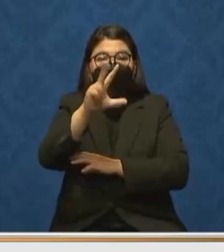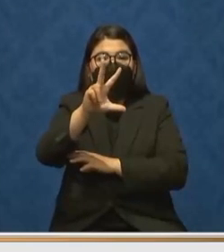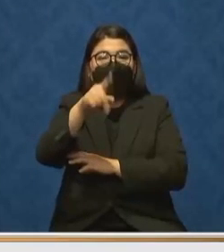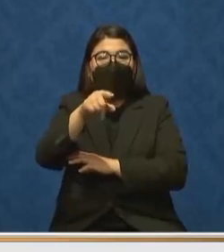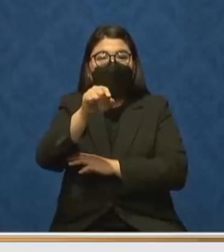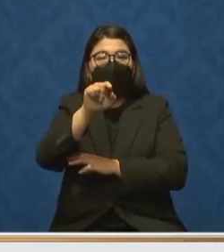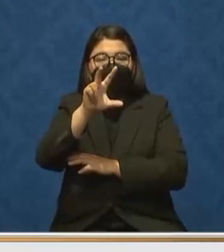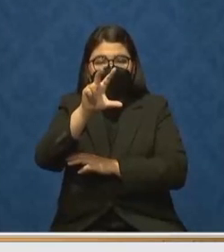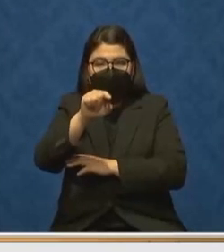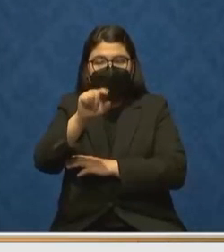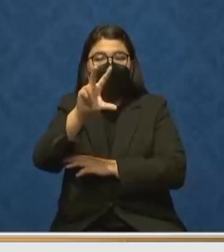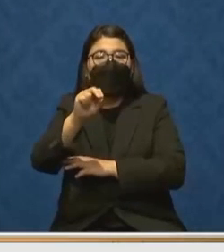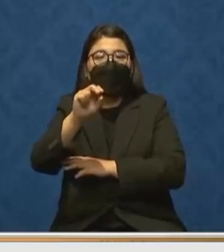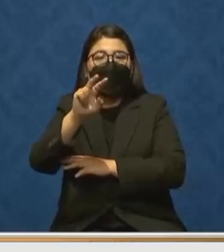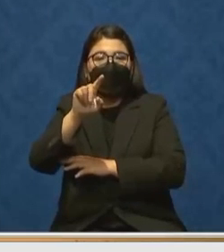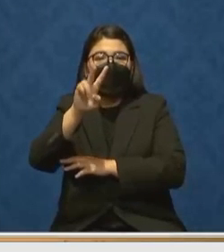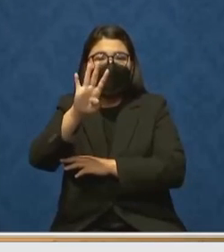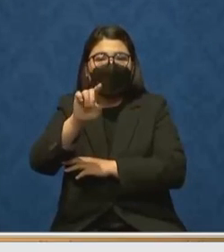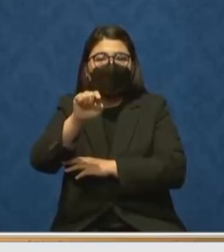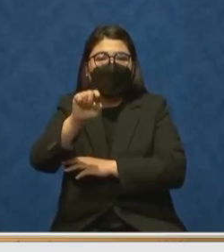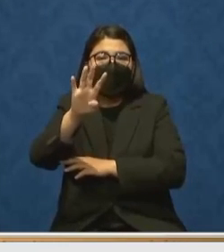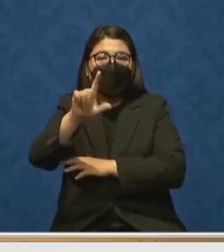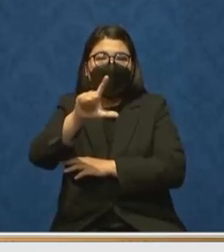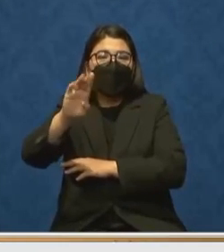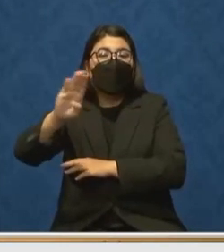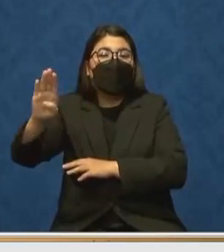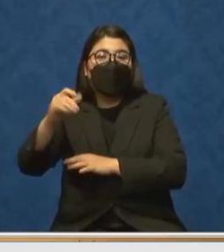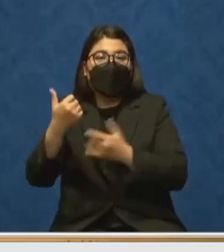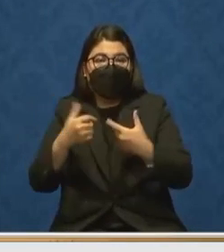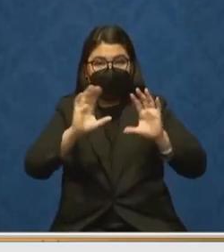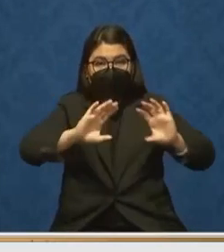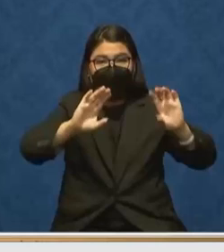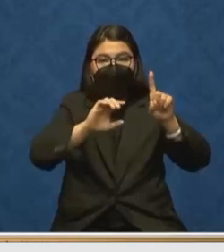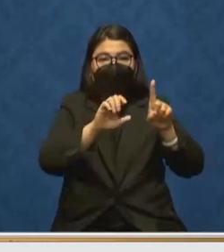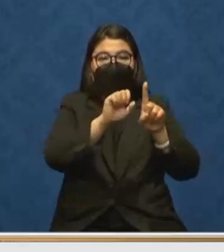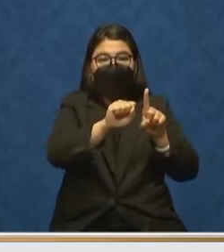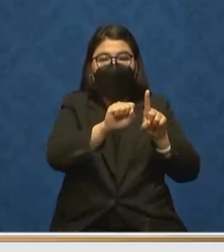33,838.4 ล้านบาทและค่าใช้จ่ายบุคลากรภาครัฐงบประมาณ